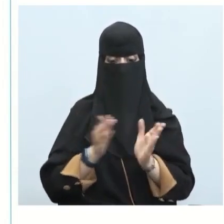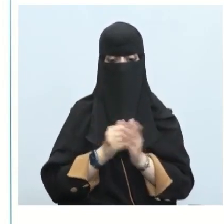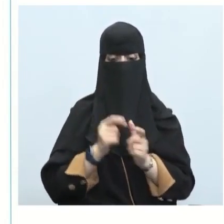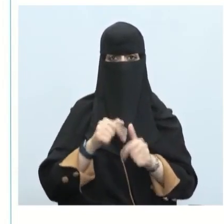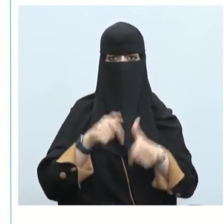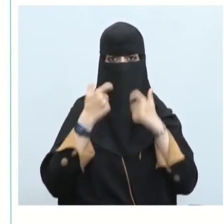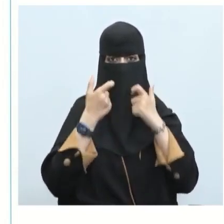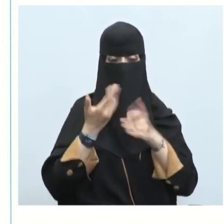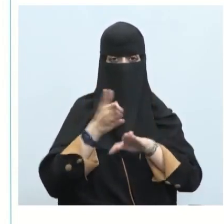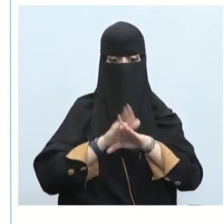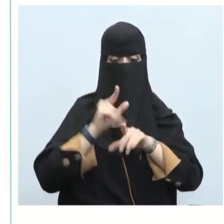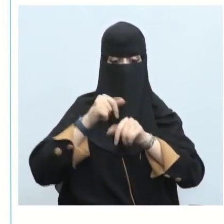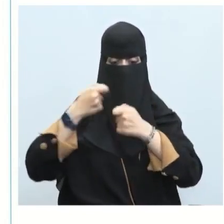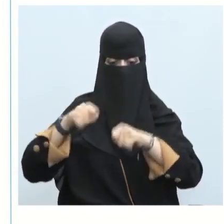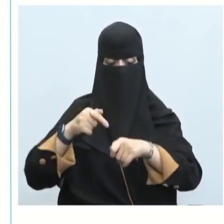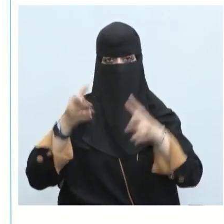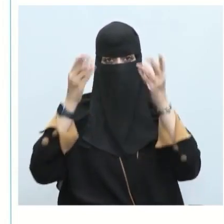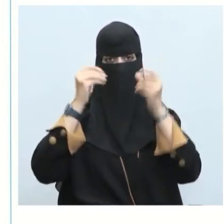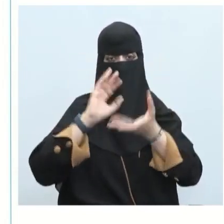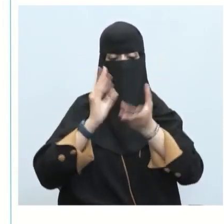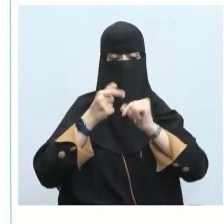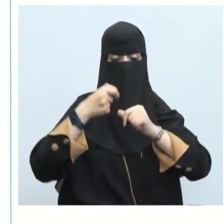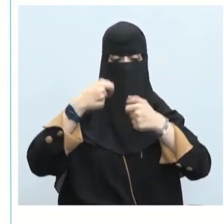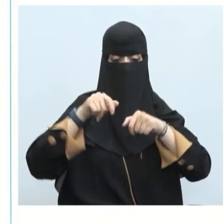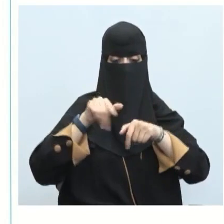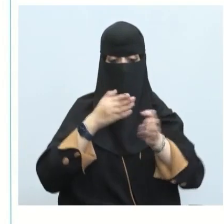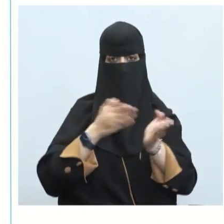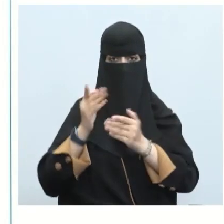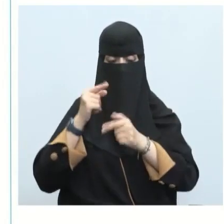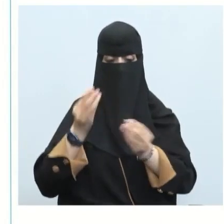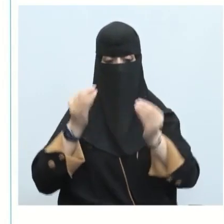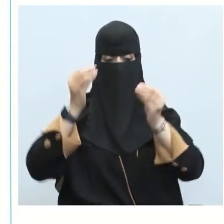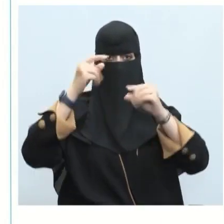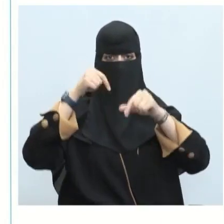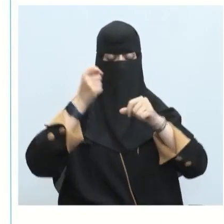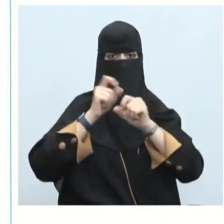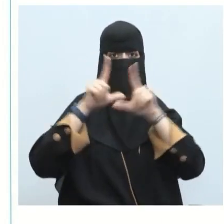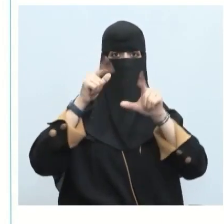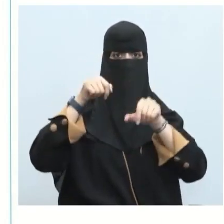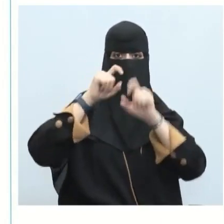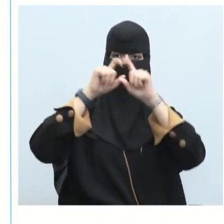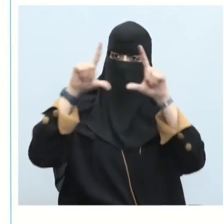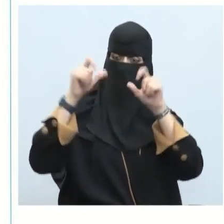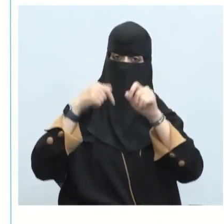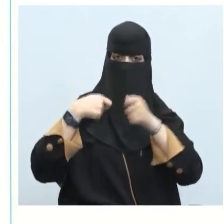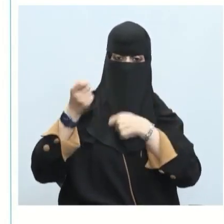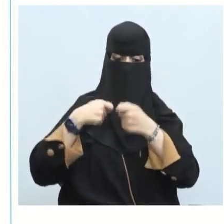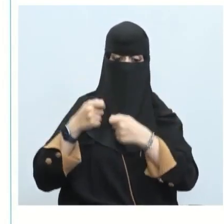بالاضافه على توفير معلومات حول المنتج او الخدمه وزياده الوعي بالعلامه